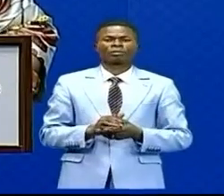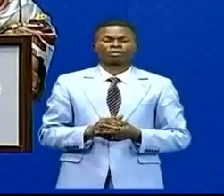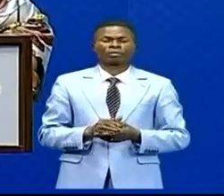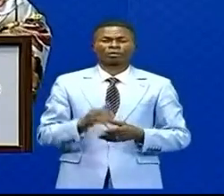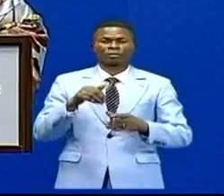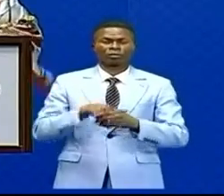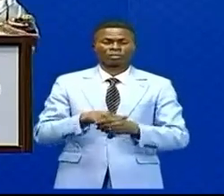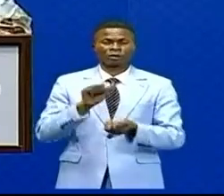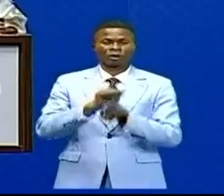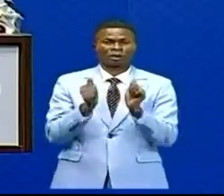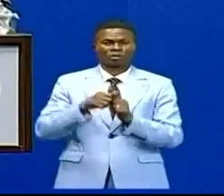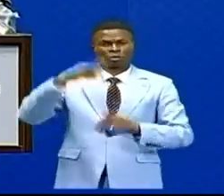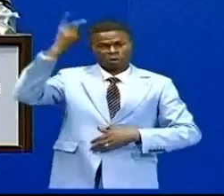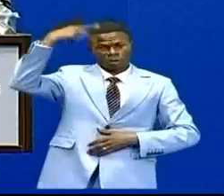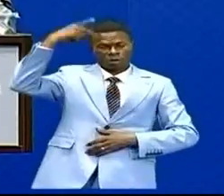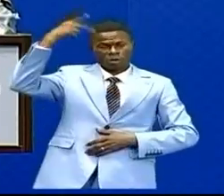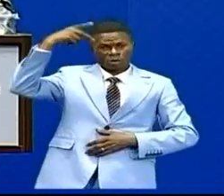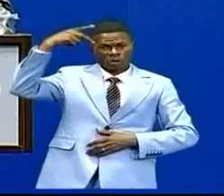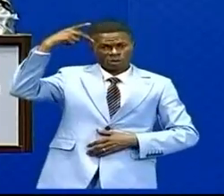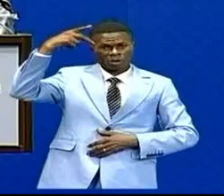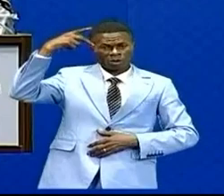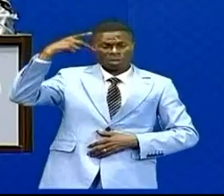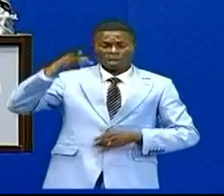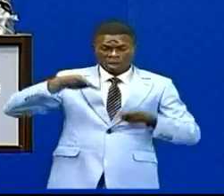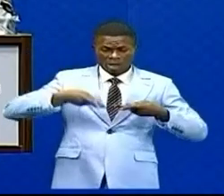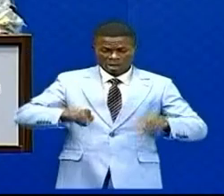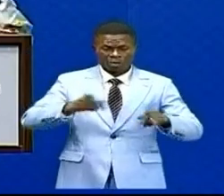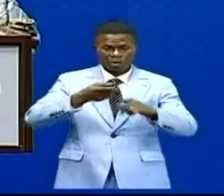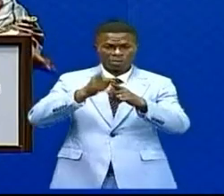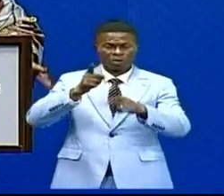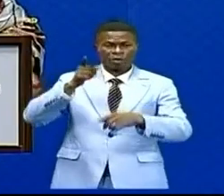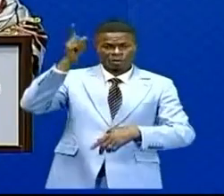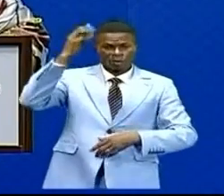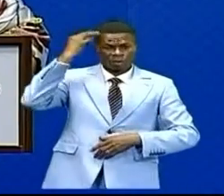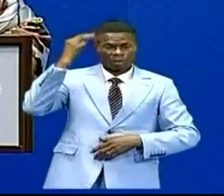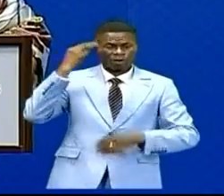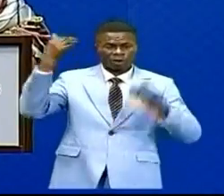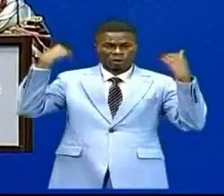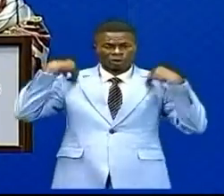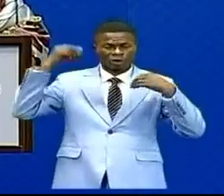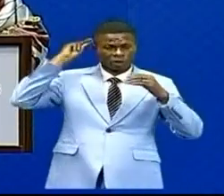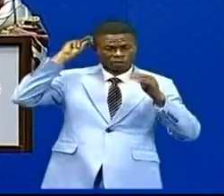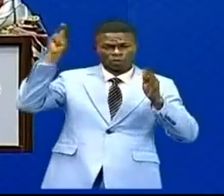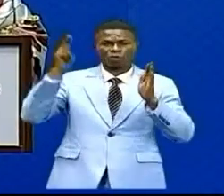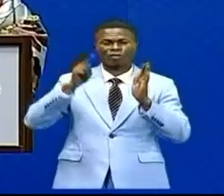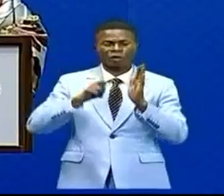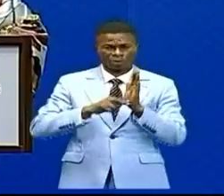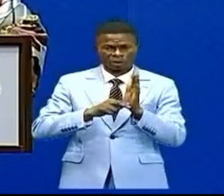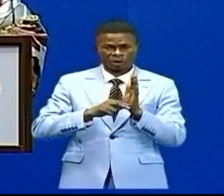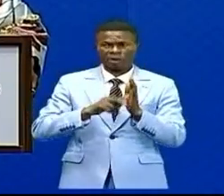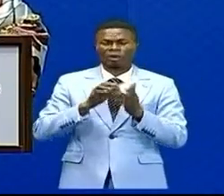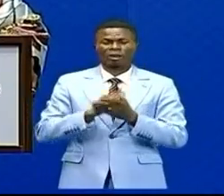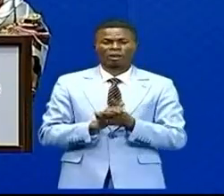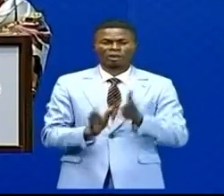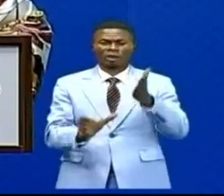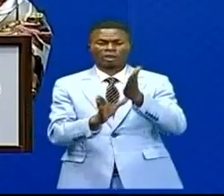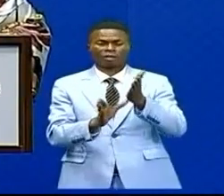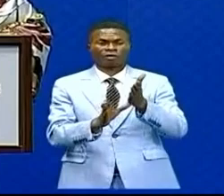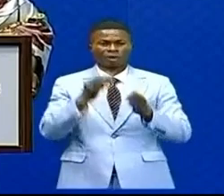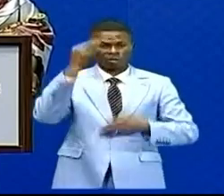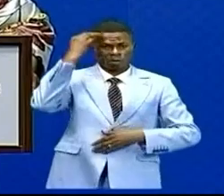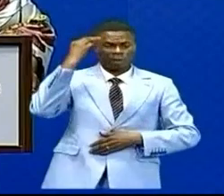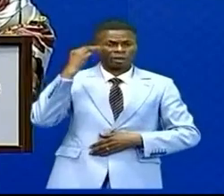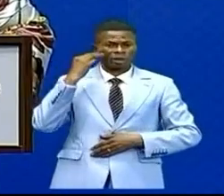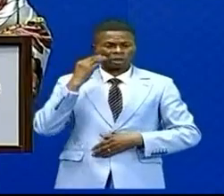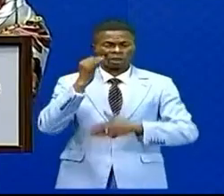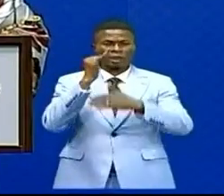Dans le volet politique, sur instruction du Premier ministre, chef du gouvernement, le vice-ministre